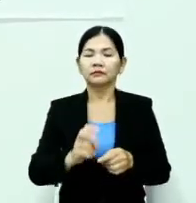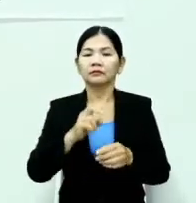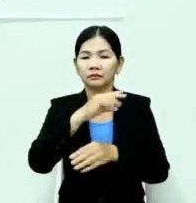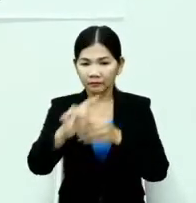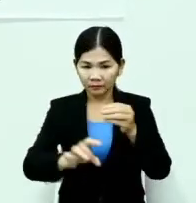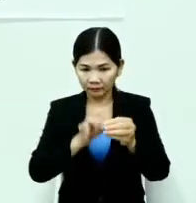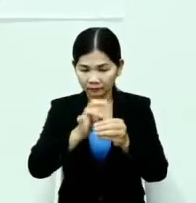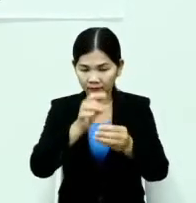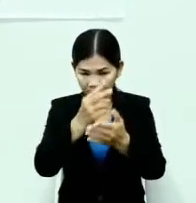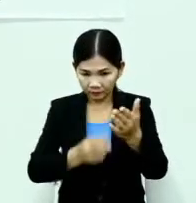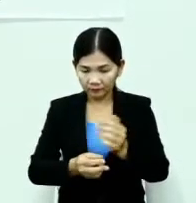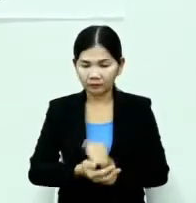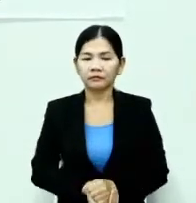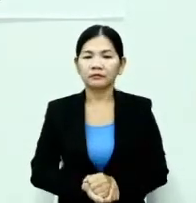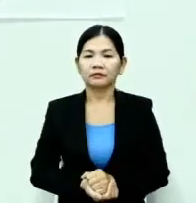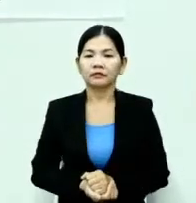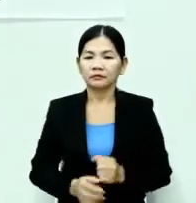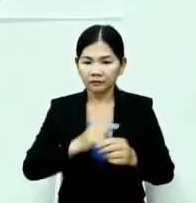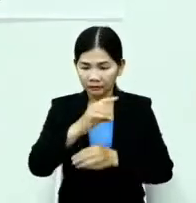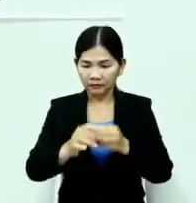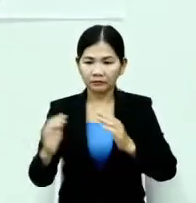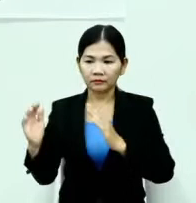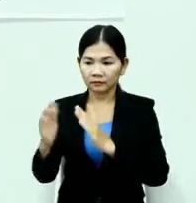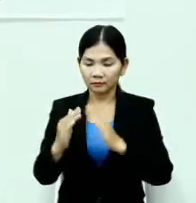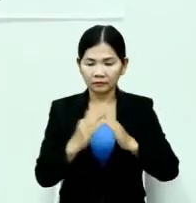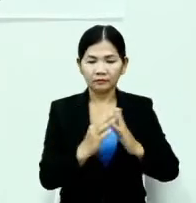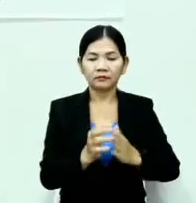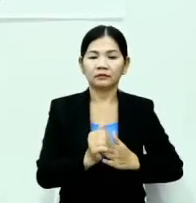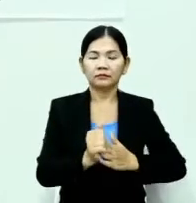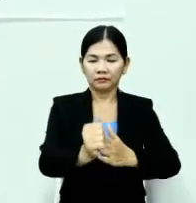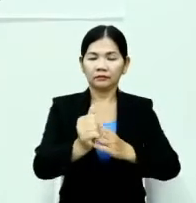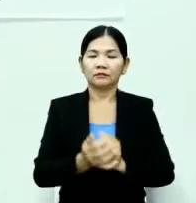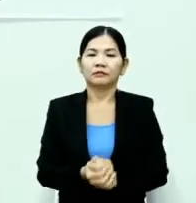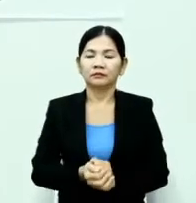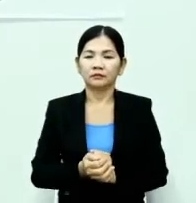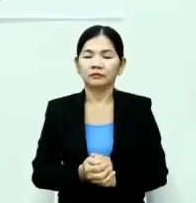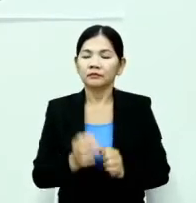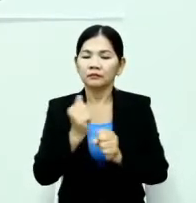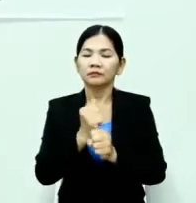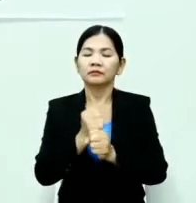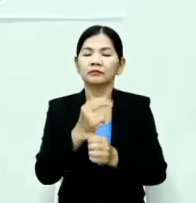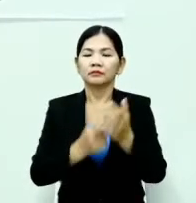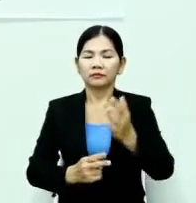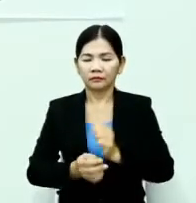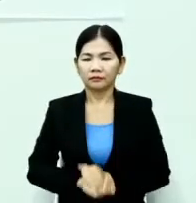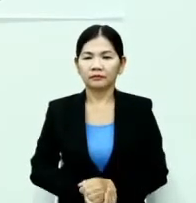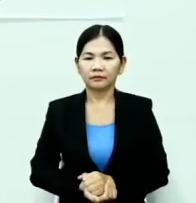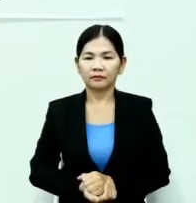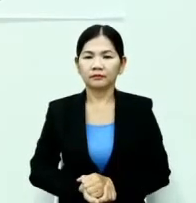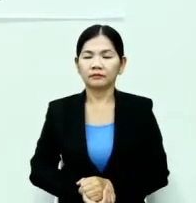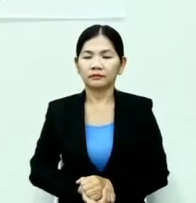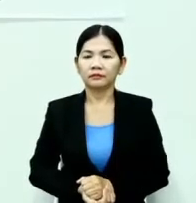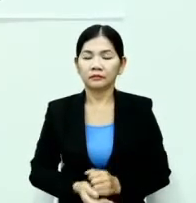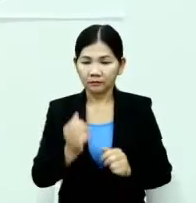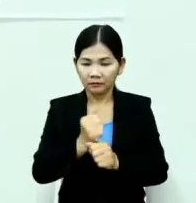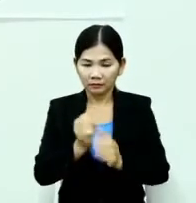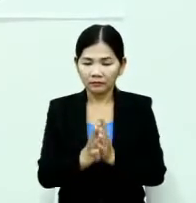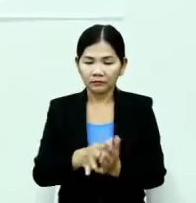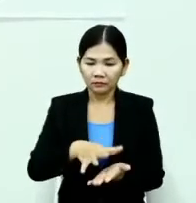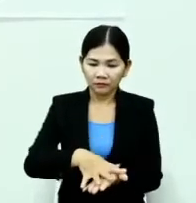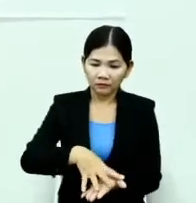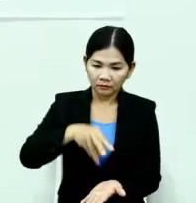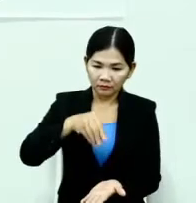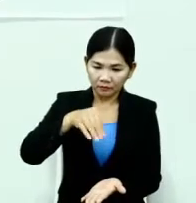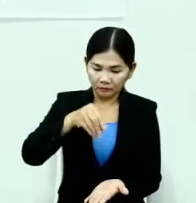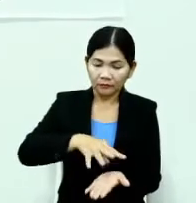cơ. Chà, kênh giảm bí nè, phô mùi cớm cứ nôm khỉa. Nôm nó thua ấy cơ nè. Chà, nôm khỉa rồi nó mình